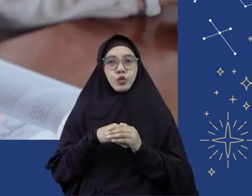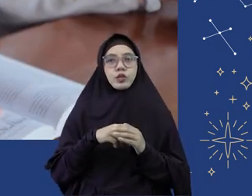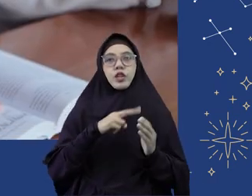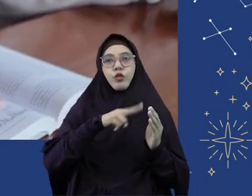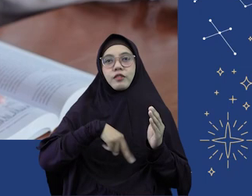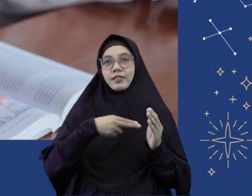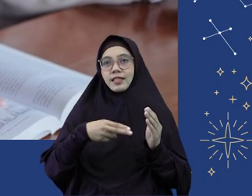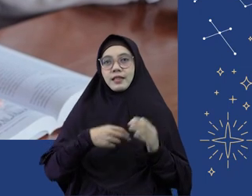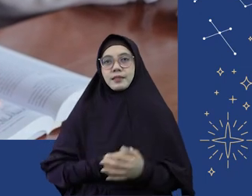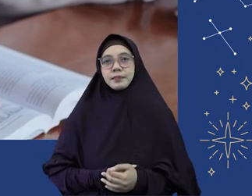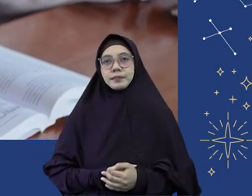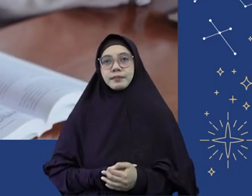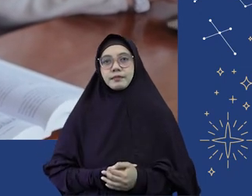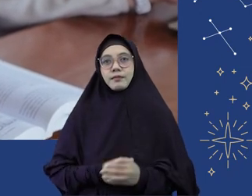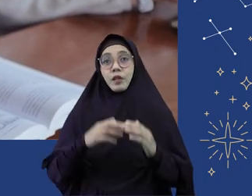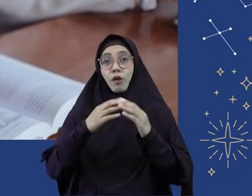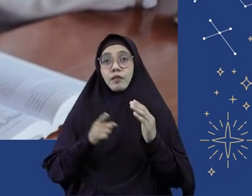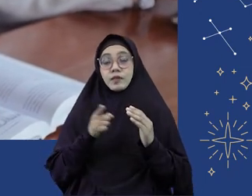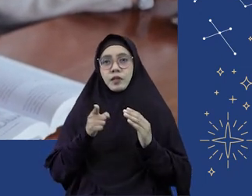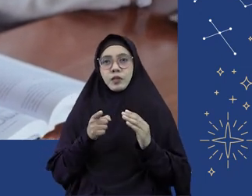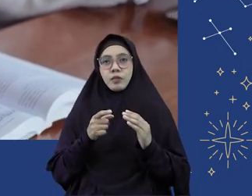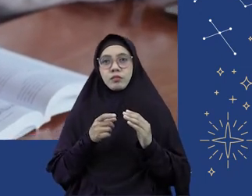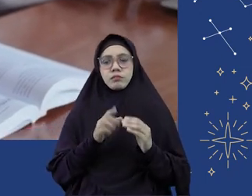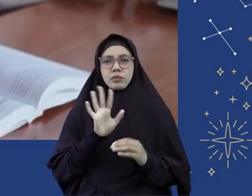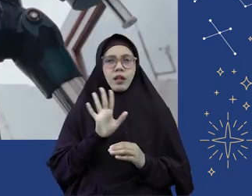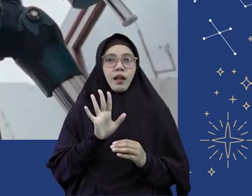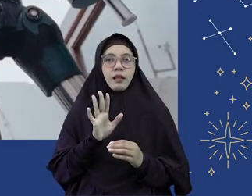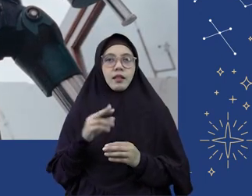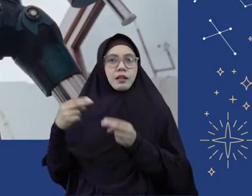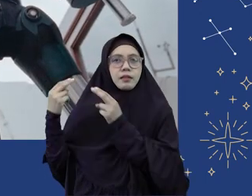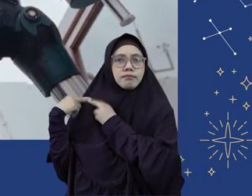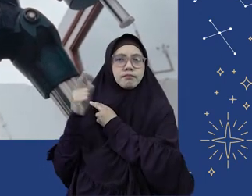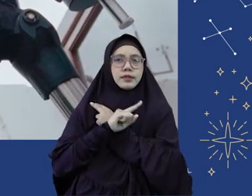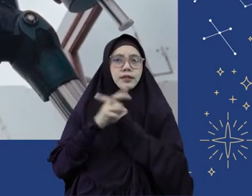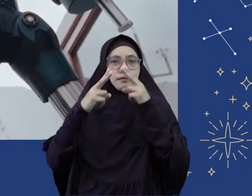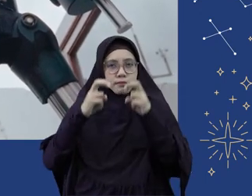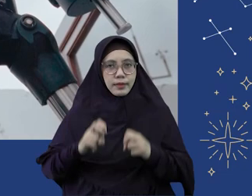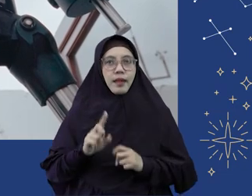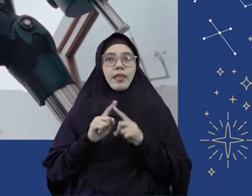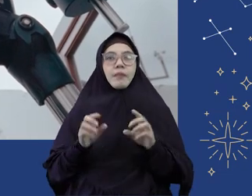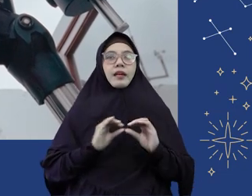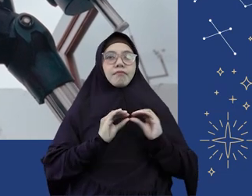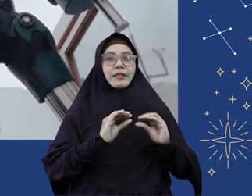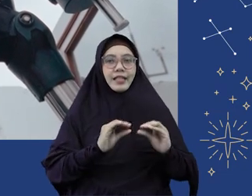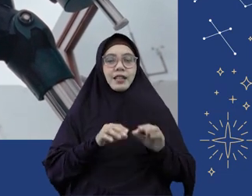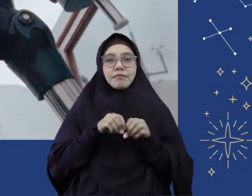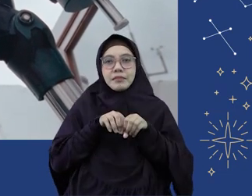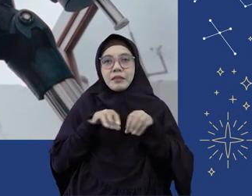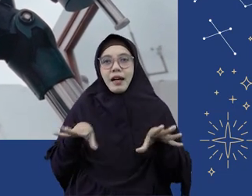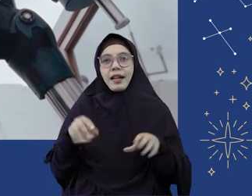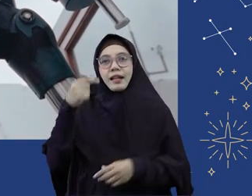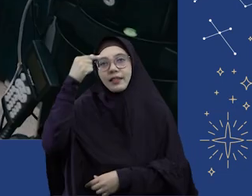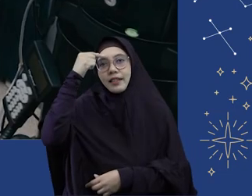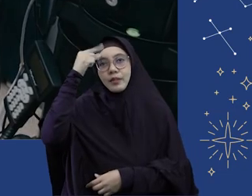Hal ini menjadikan observatorium Bosa tidak lagi hanya mengemban tugas melakukan riset namun juga pendidikan dan penyebaran ilmiah